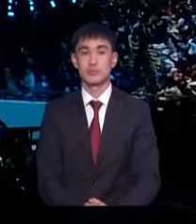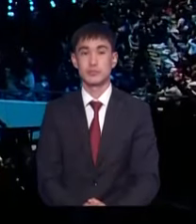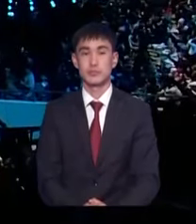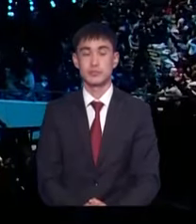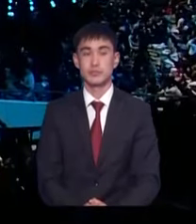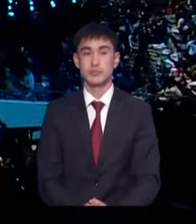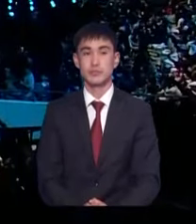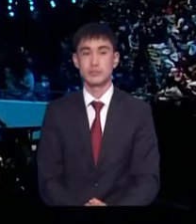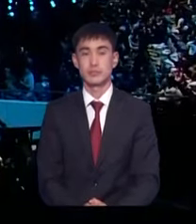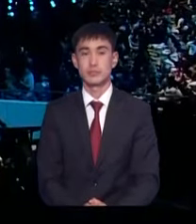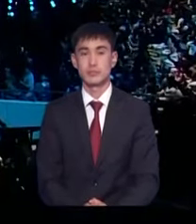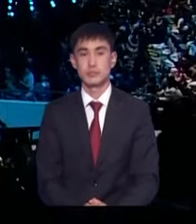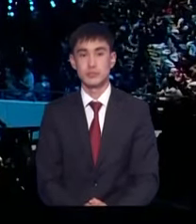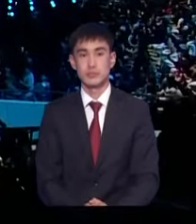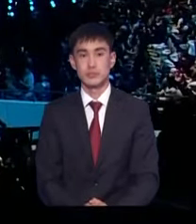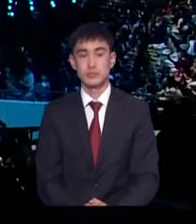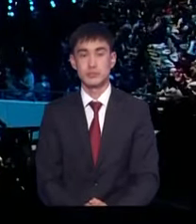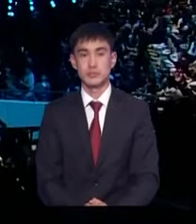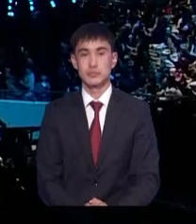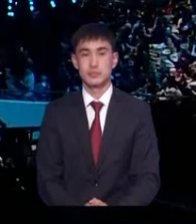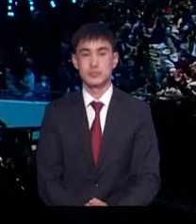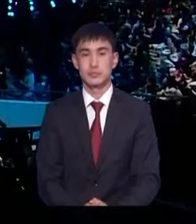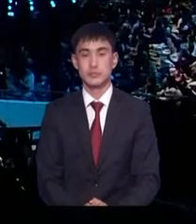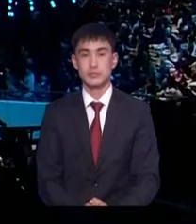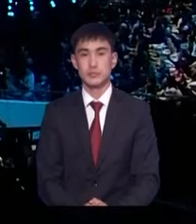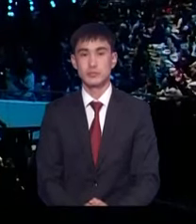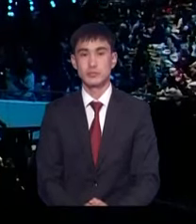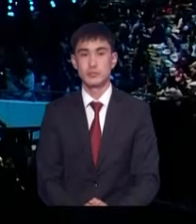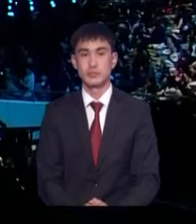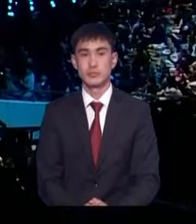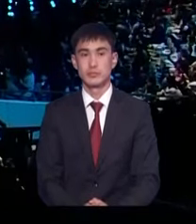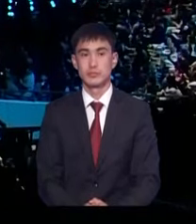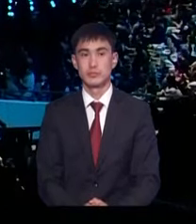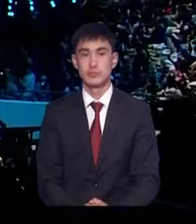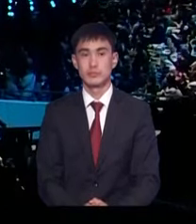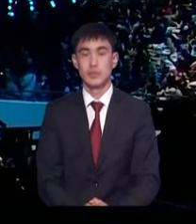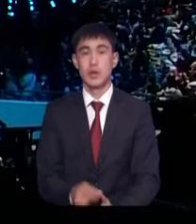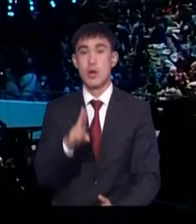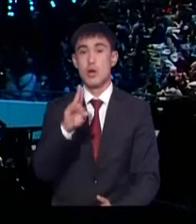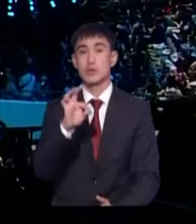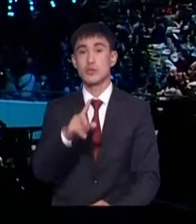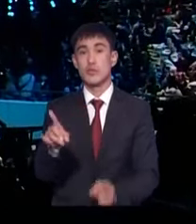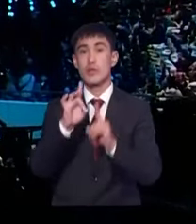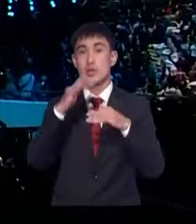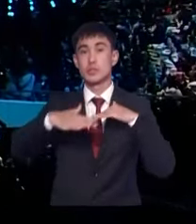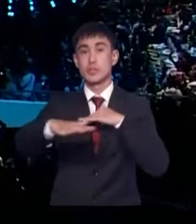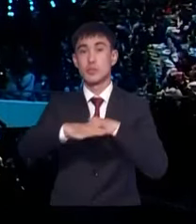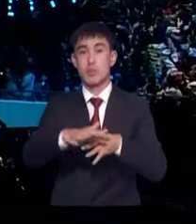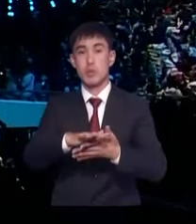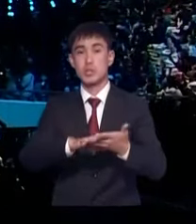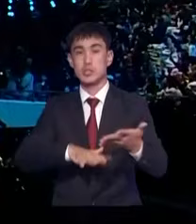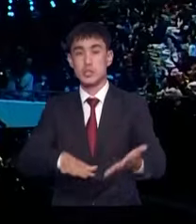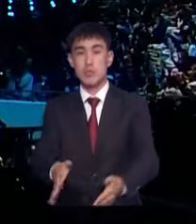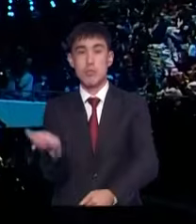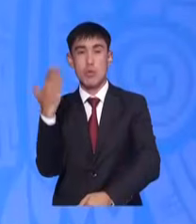дала көшпенлері ежелден байтак Евразияны мекен еткен. Кочевники Великой Степи на протяжении веков